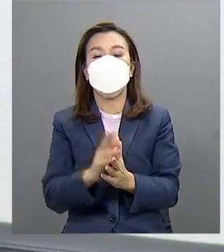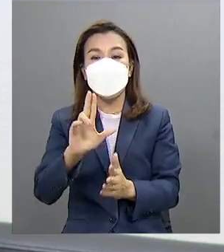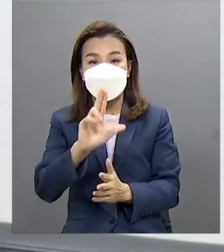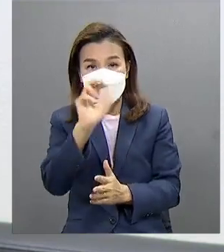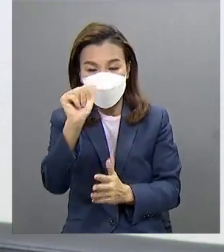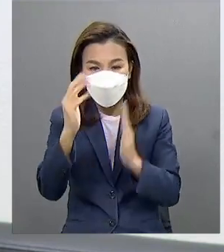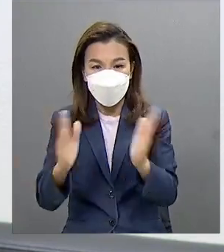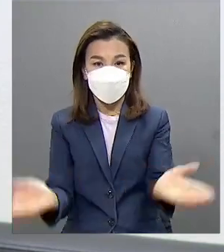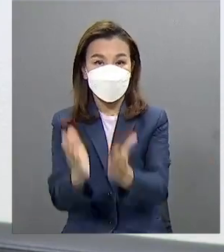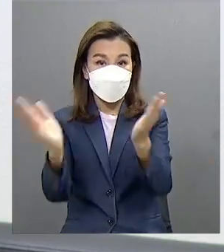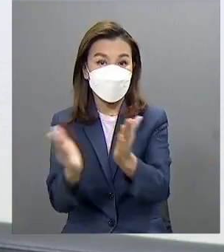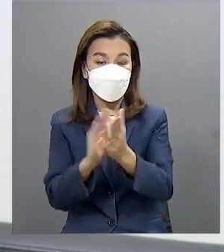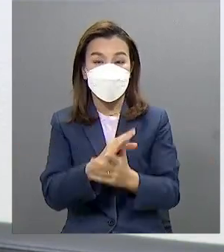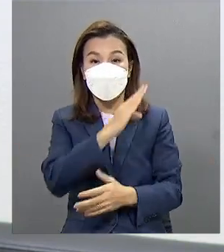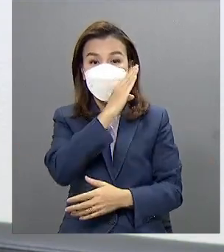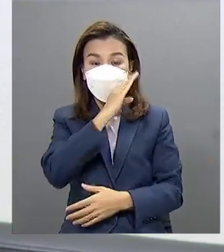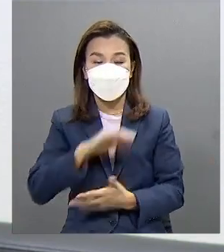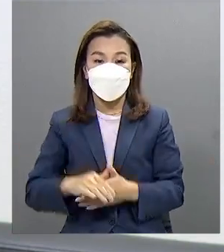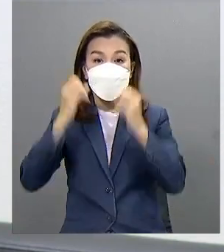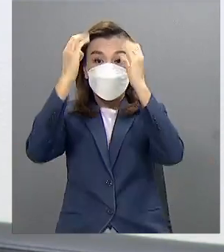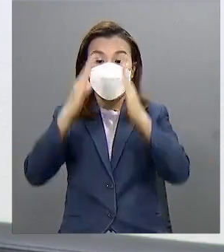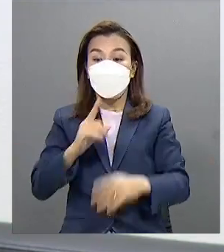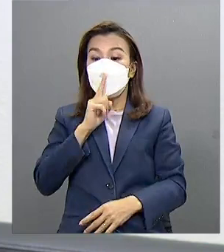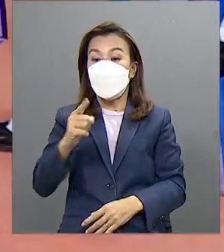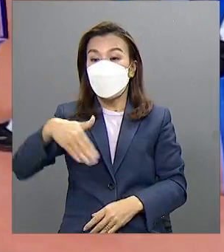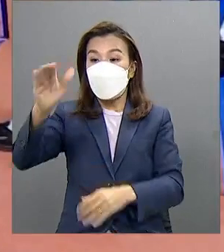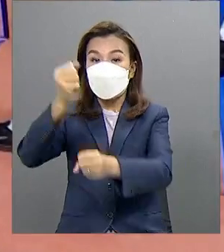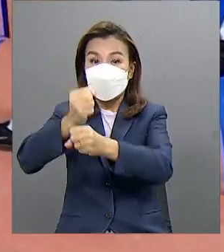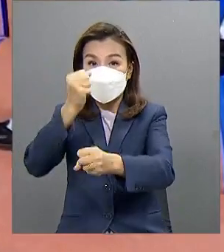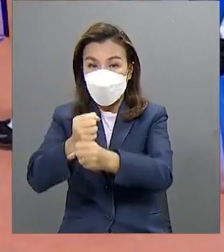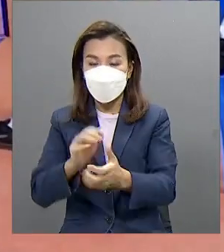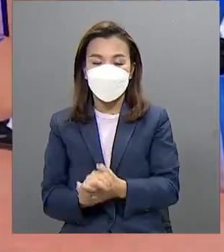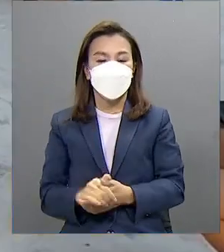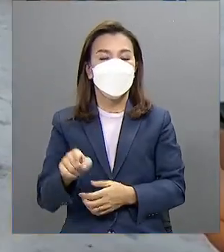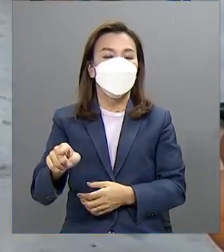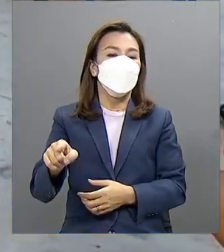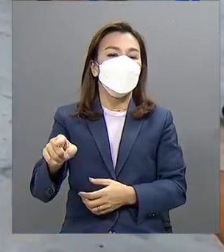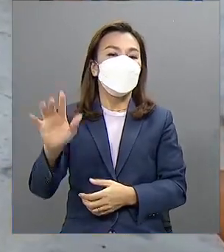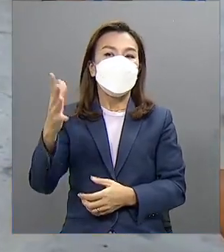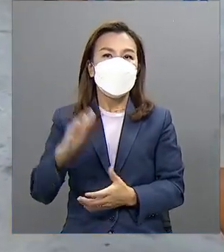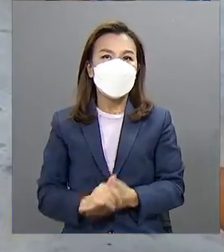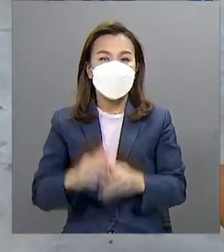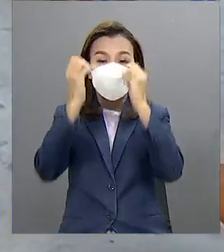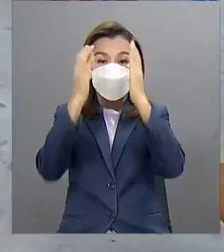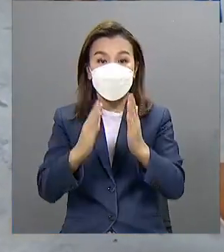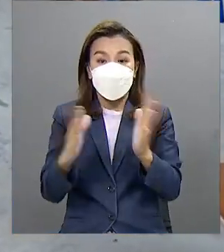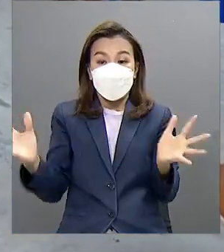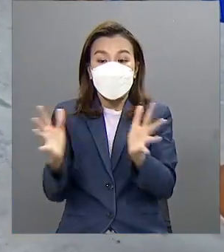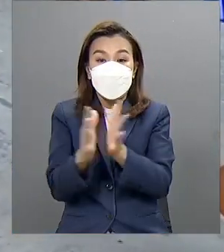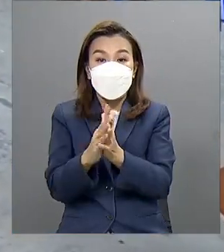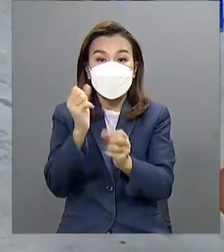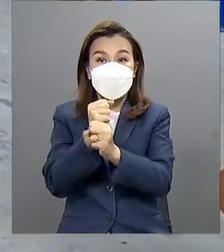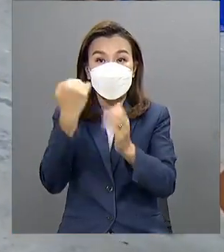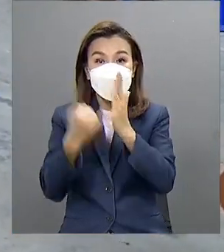ให้เด็กไปทำอาญากรรมไม่ได้สนับสนุนเช่นไม่ไปดูต้นทางเขาไม่อะไรอย่างนี้นะครับไม่ได้เป็นตัวการหมายถึงว่าไปร่วมทำความผิดกับเด็กนะครับอันนี้คุ